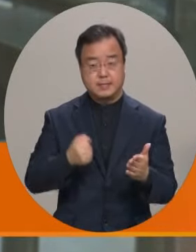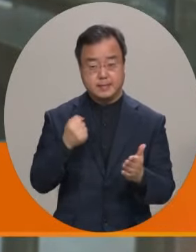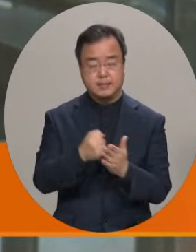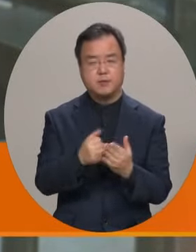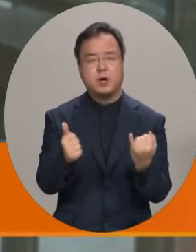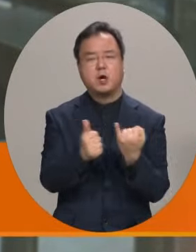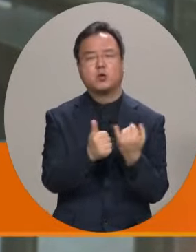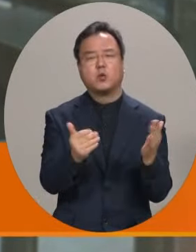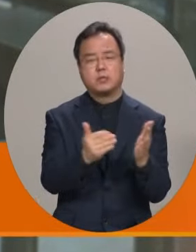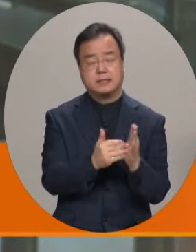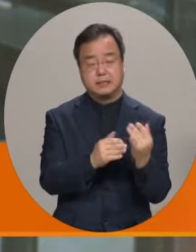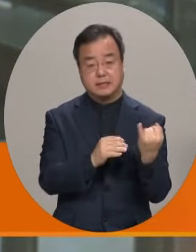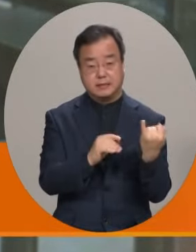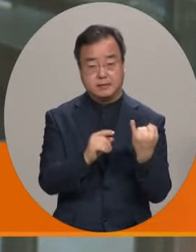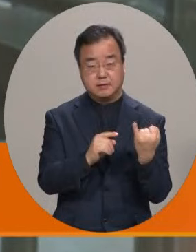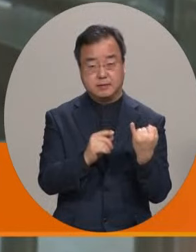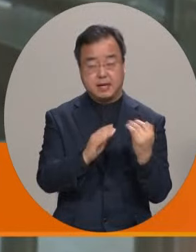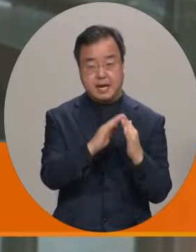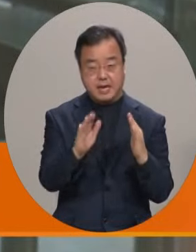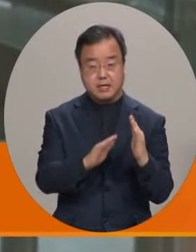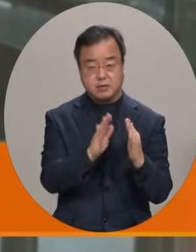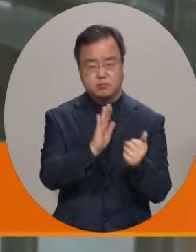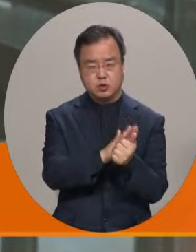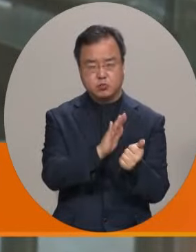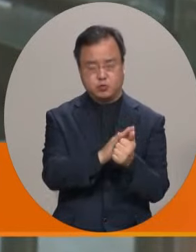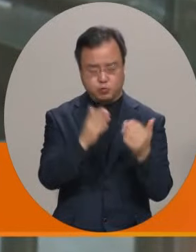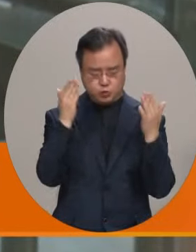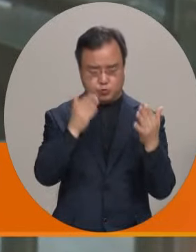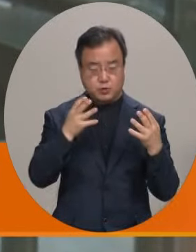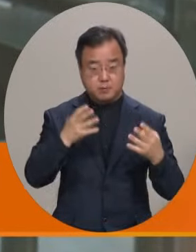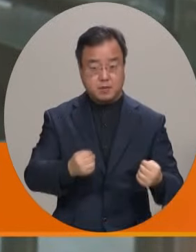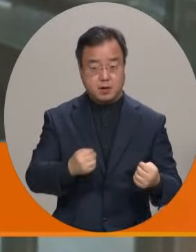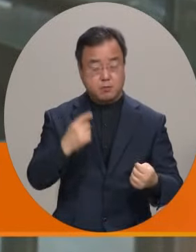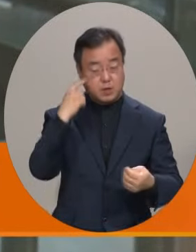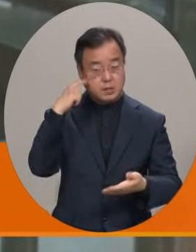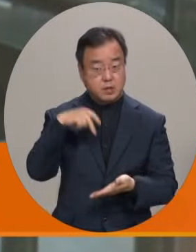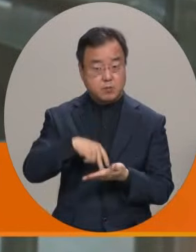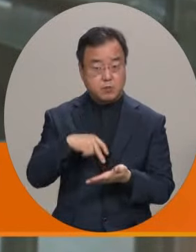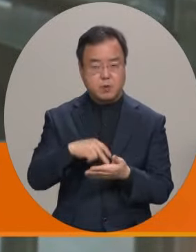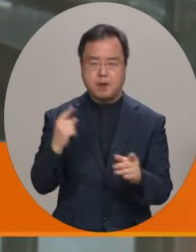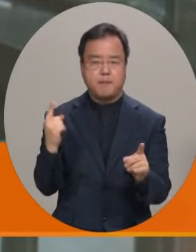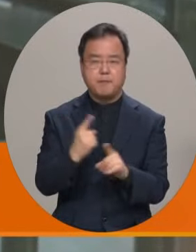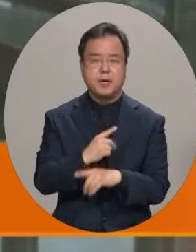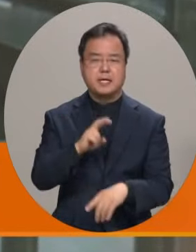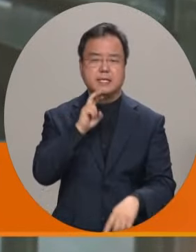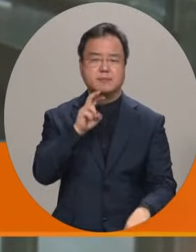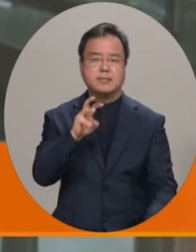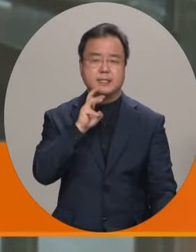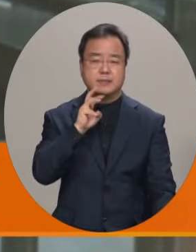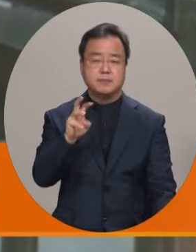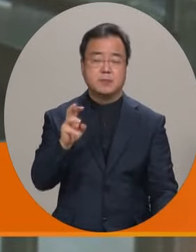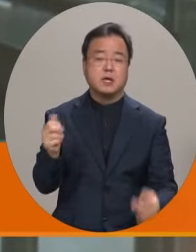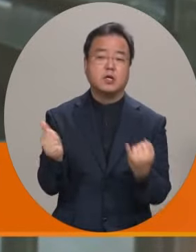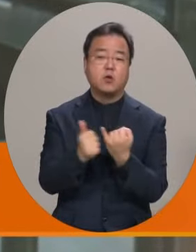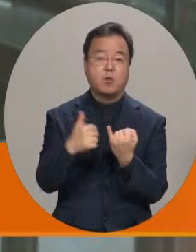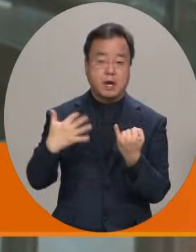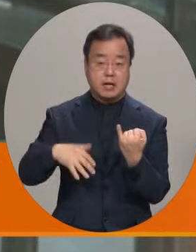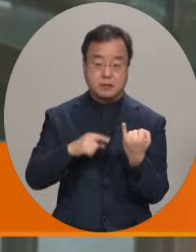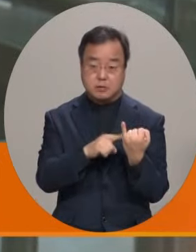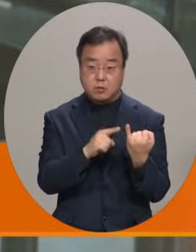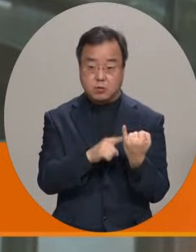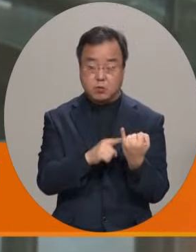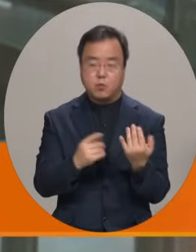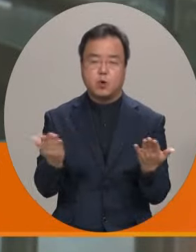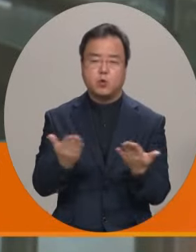지원하는데 집중된 면이 있습니다 그런데이 관점을 바꿔서 2 30대 미혼 여성들의 노동 문제를 개선하는